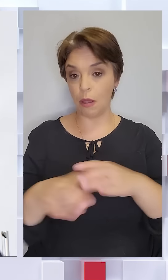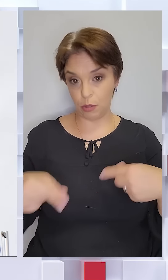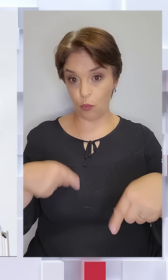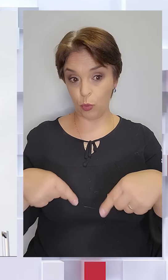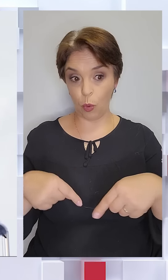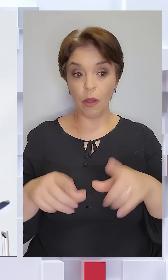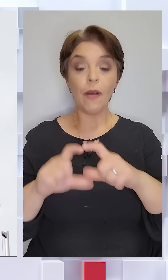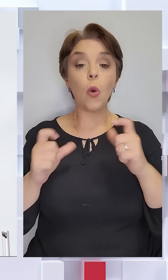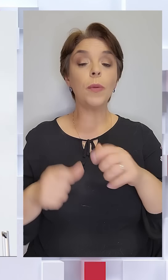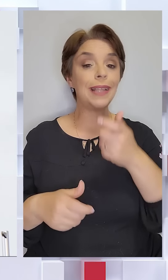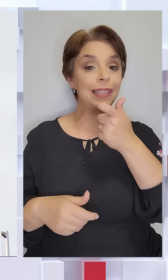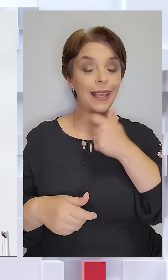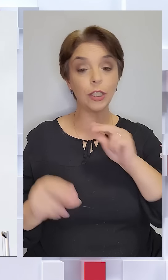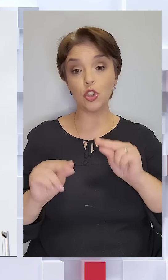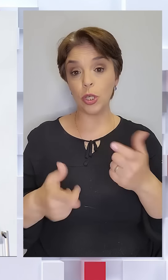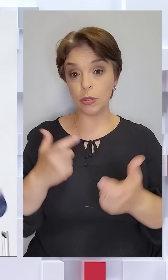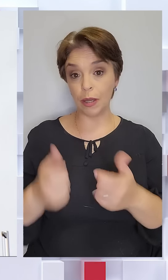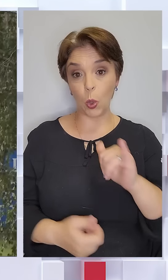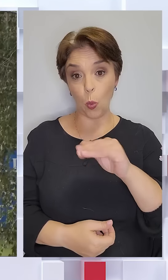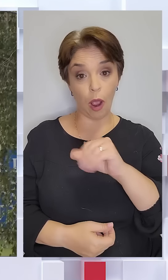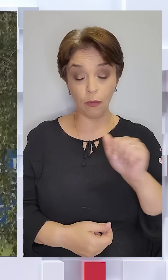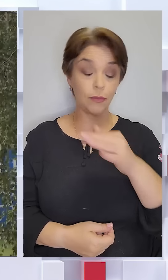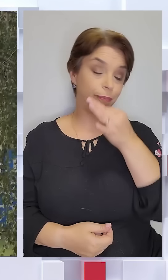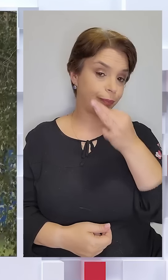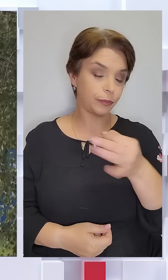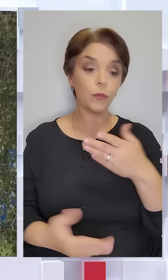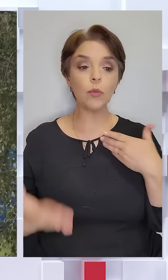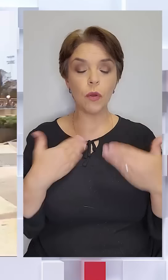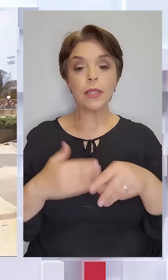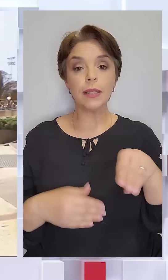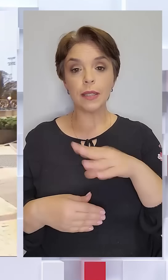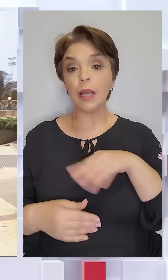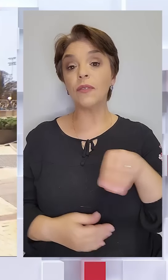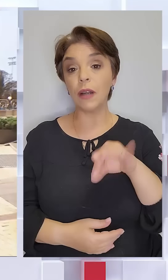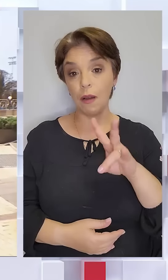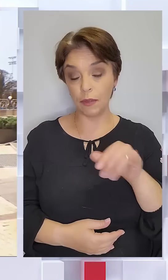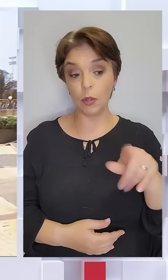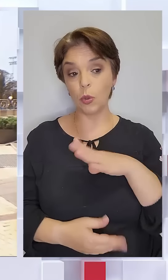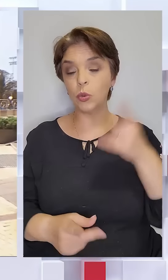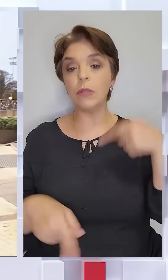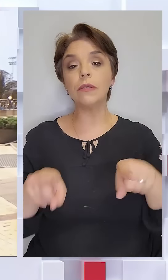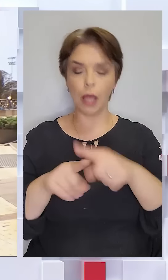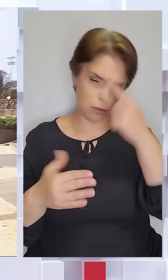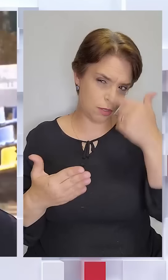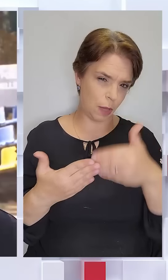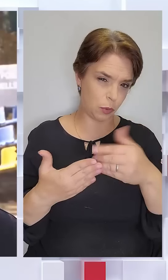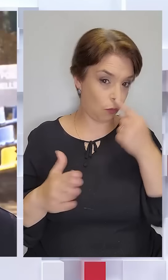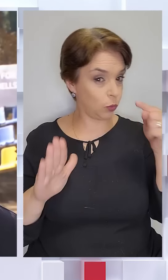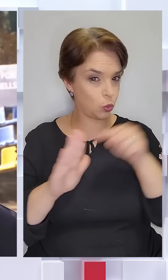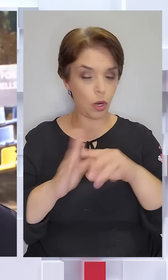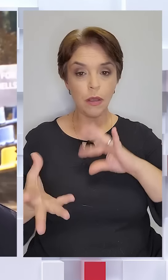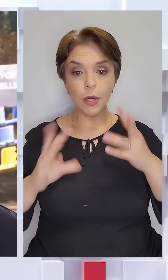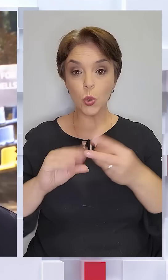футболу. У комітеті етики і чесної гри УАФ нам повідомили, що спілкувалися з Третяком у травні. Його тоді також запідозрили у втручанні